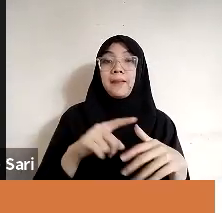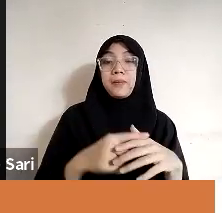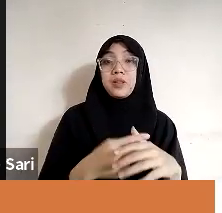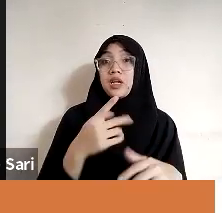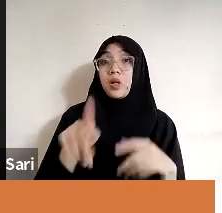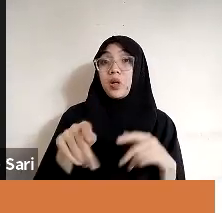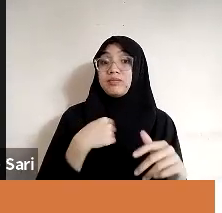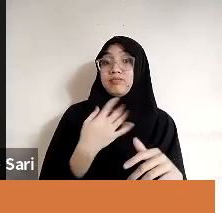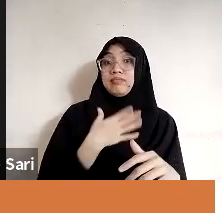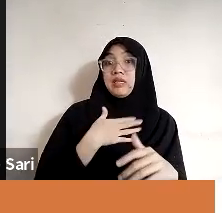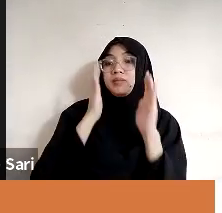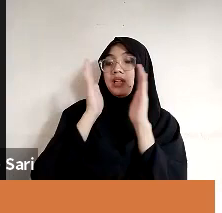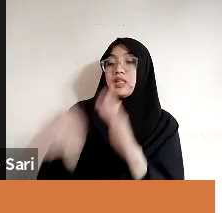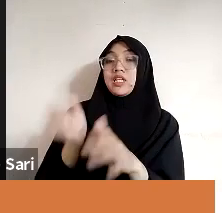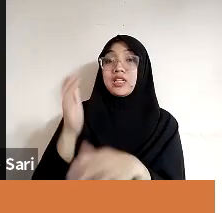di Jogja juga